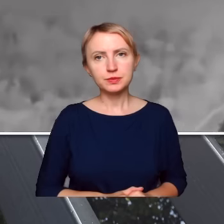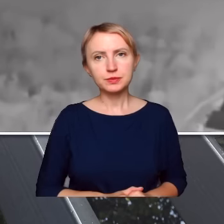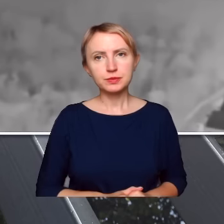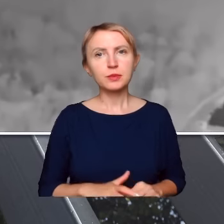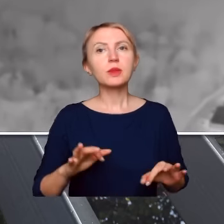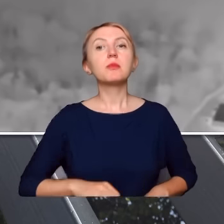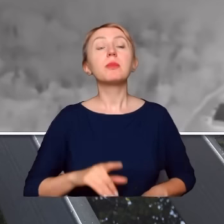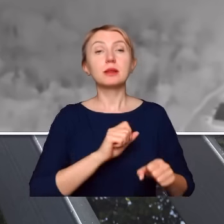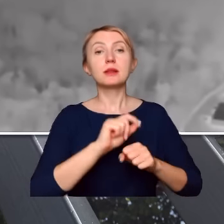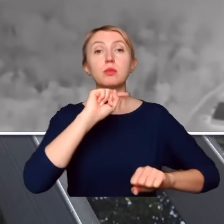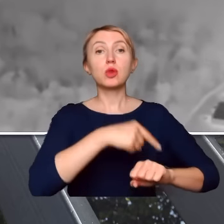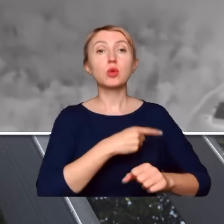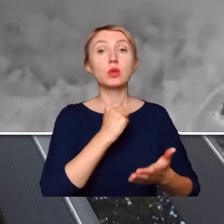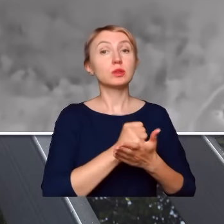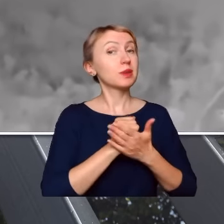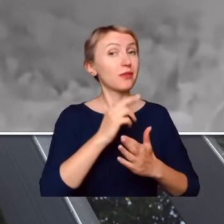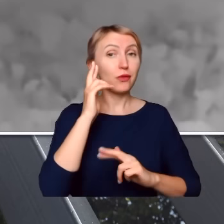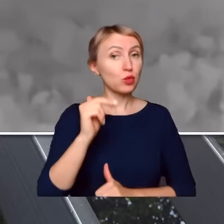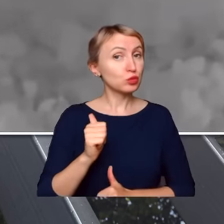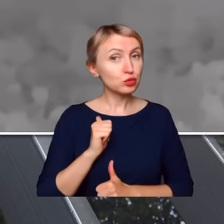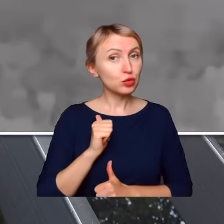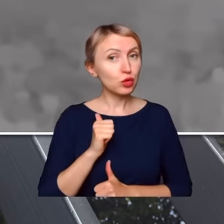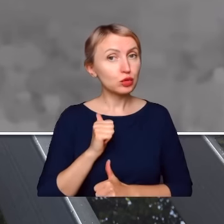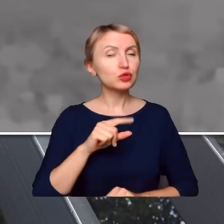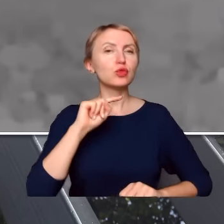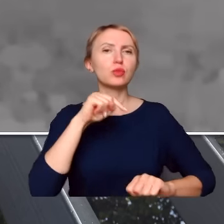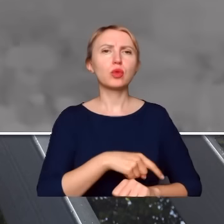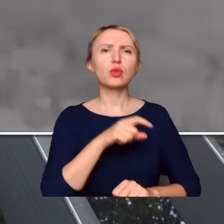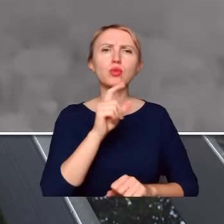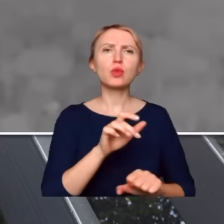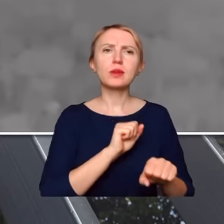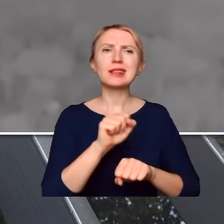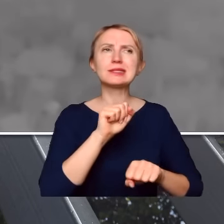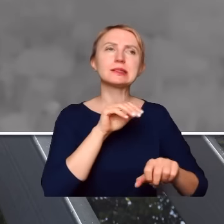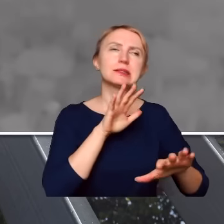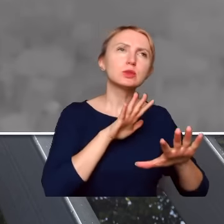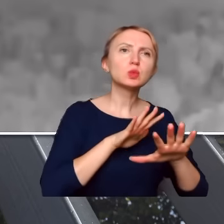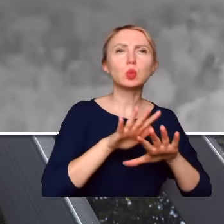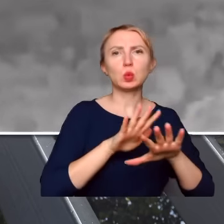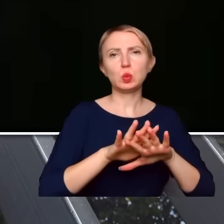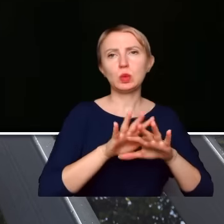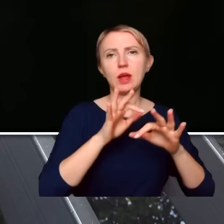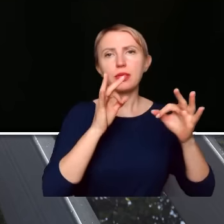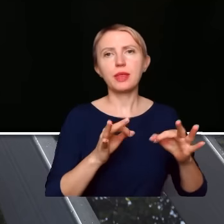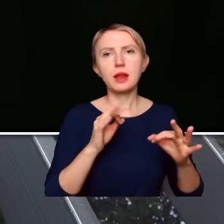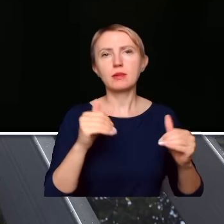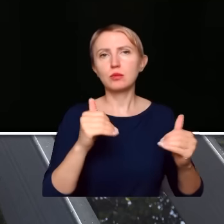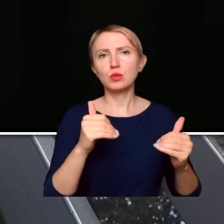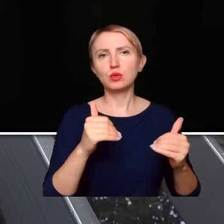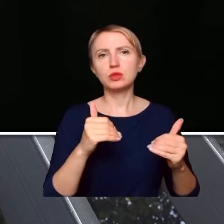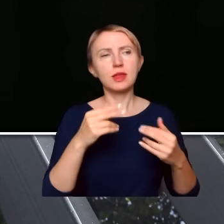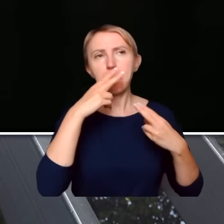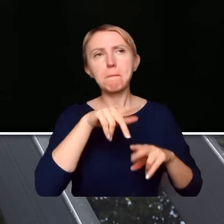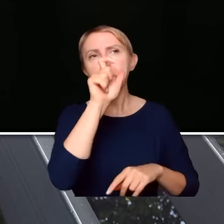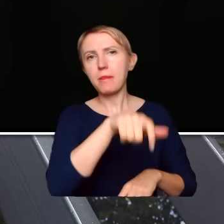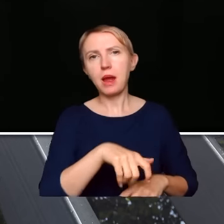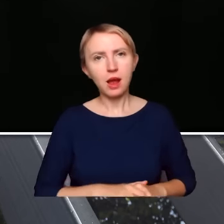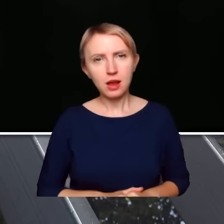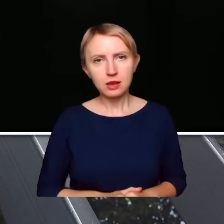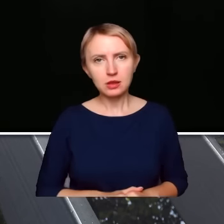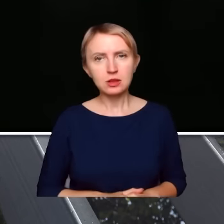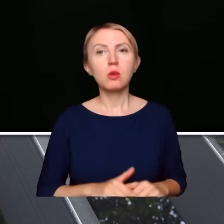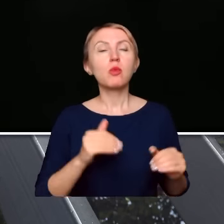prokuratorem od spraw wojskowych. Czy w prokuraturze działa jakaś struktura, która w tej chwili może się z panem nie liczyć? Czy to tak wygląda, że oni po